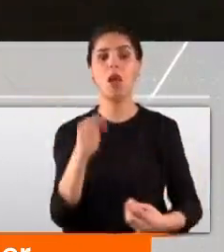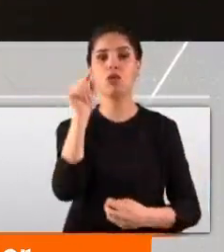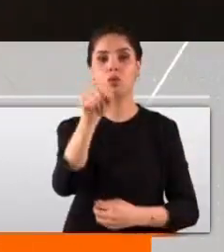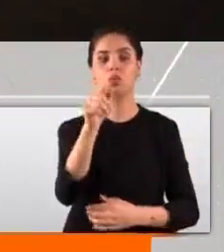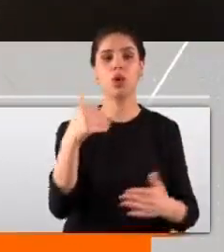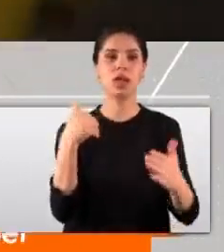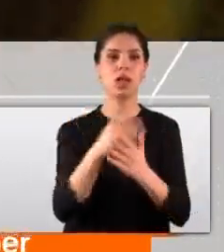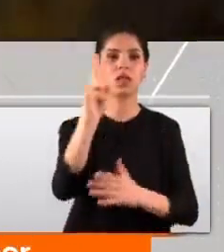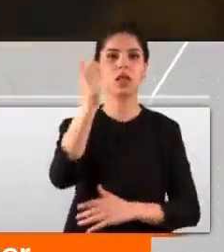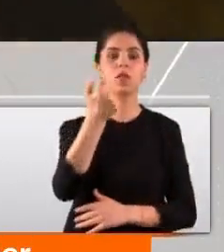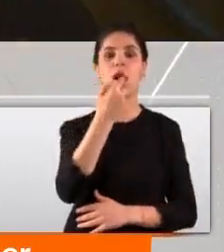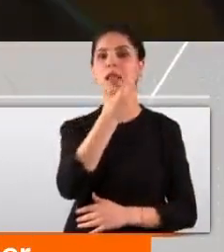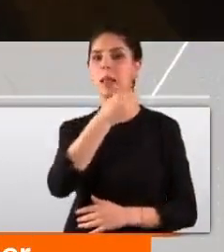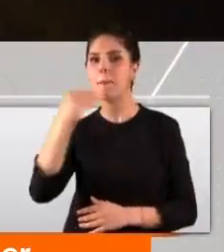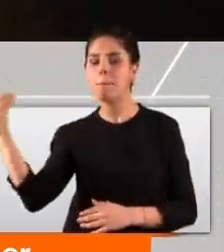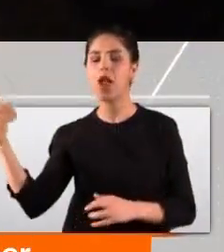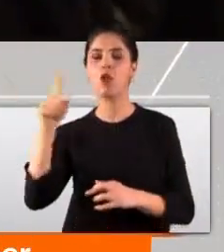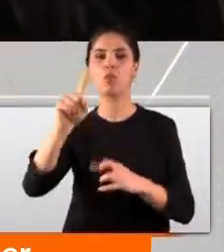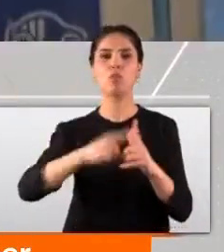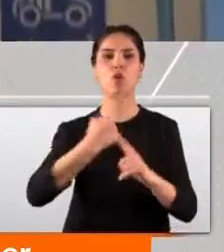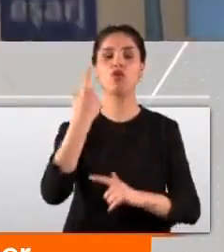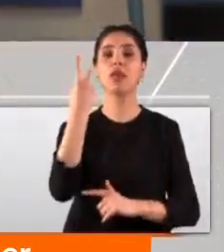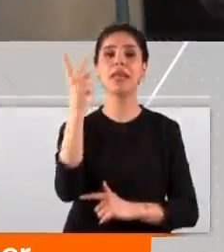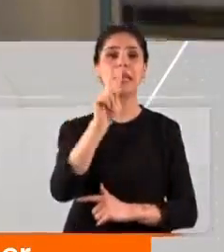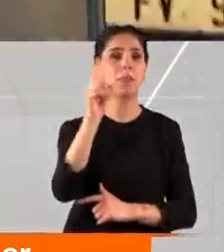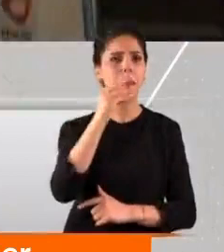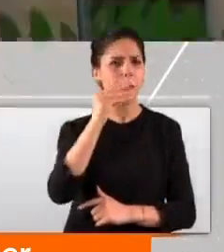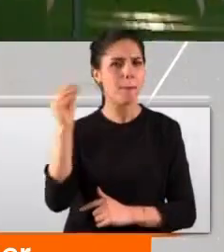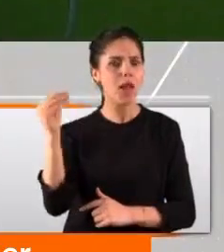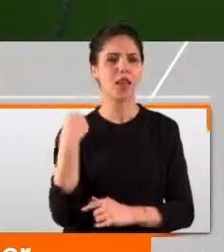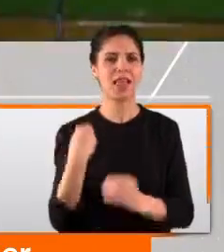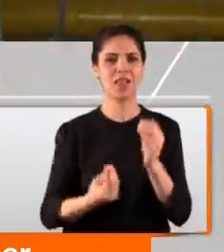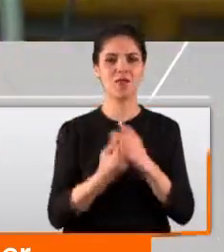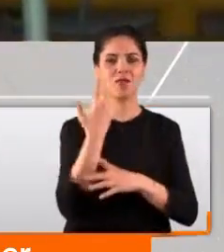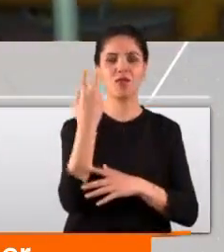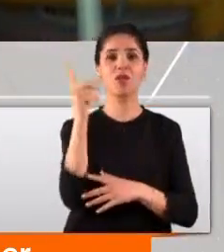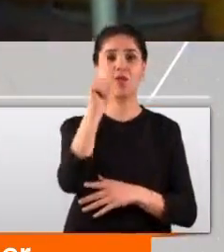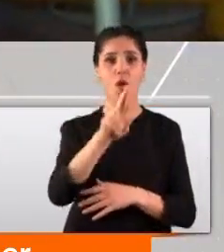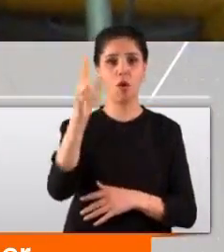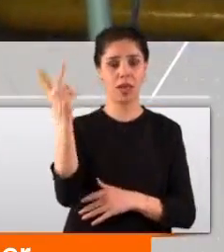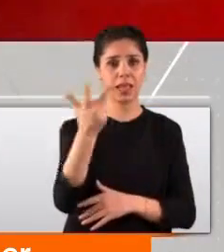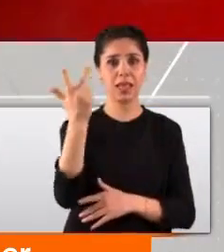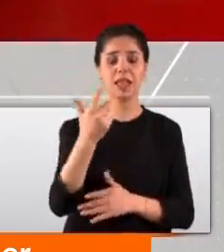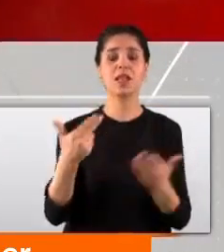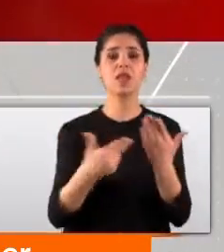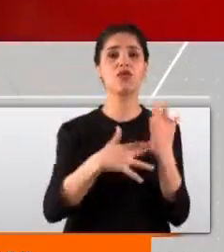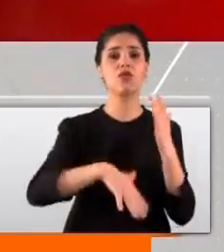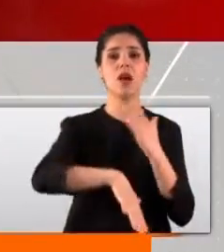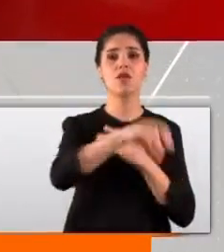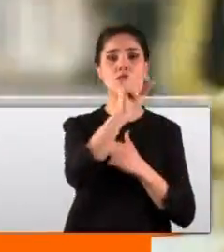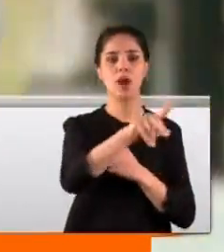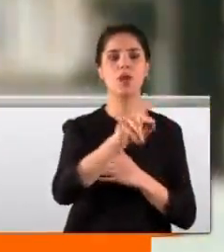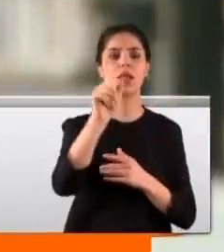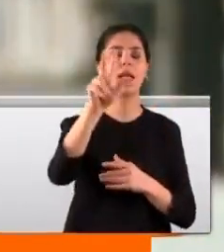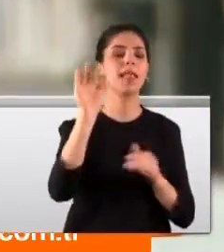Üstelik yaklaşık 26 milyon liralık bir projenin 20 milyon lirası yani yeni kurulacak her 17 hızlı şarj istasyonundan 13'ü